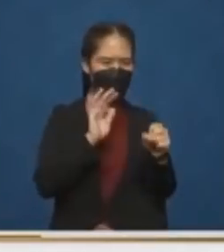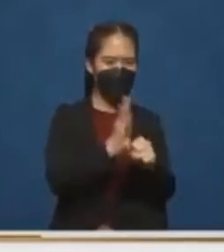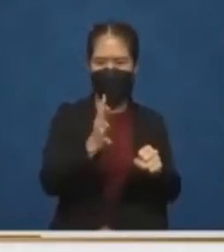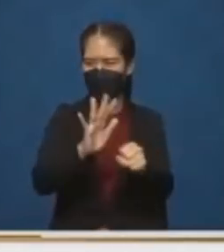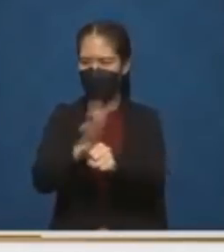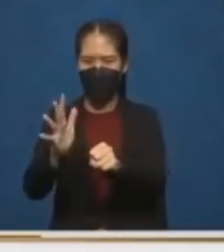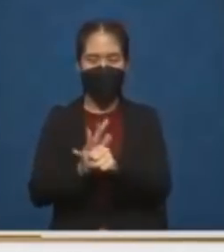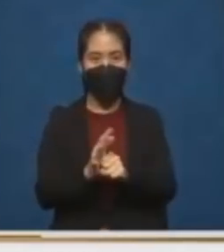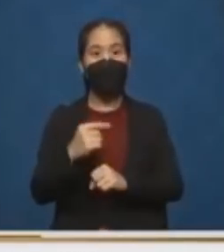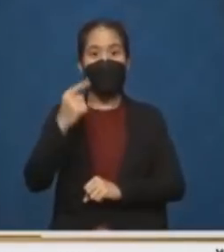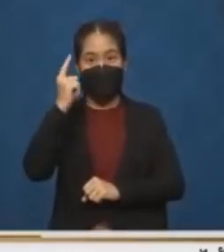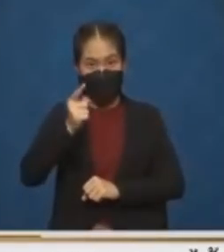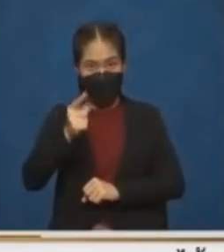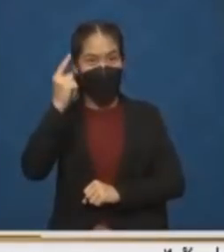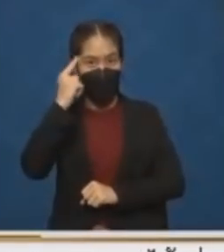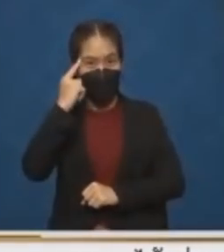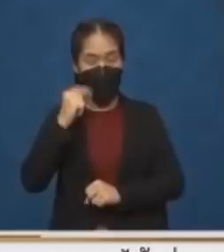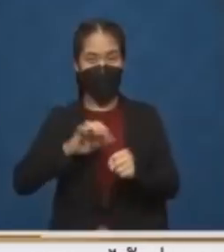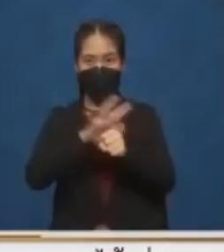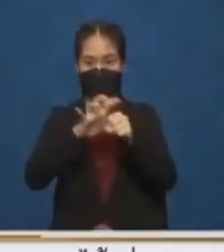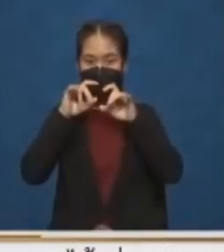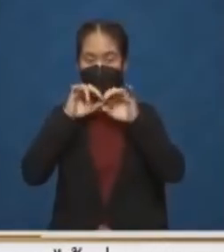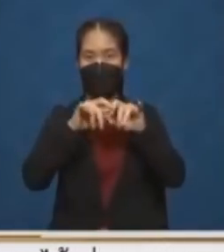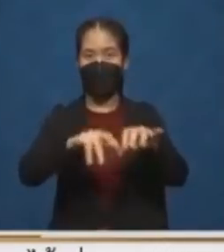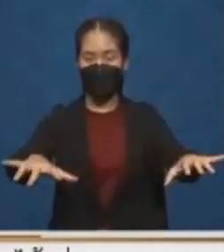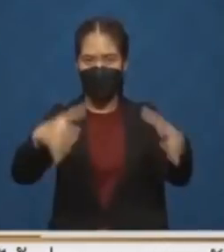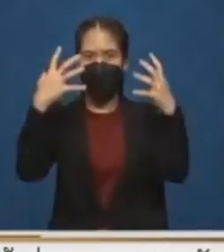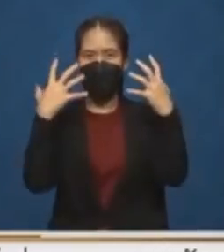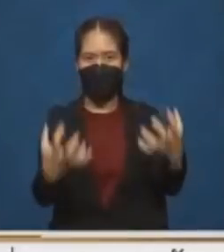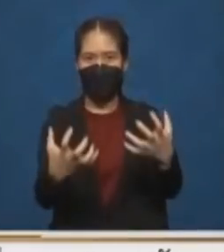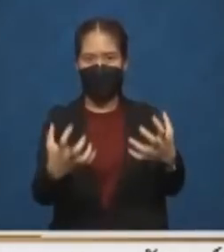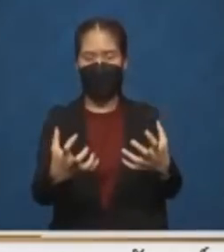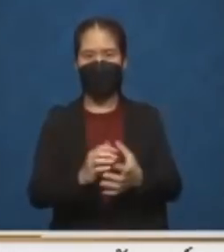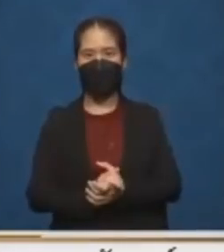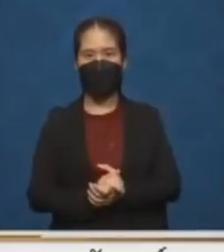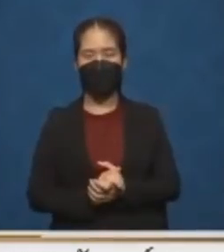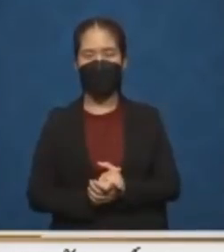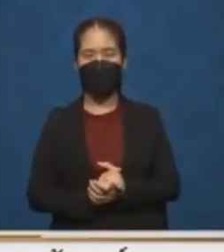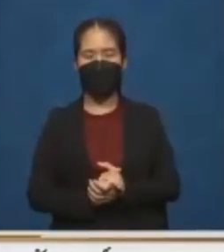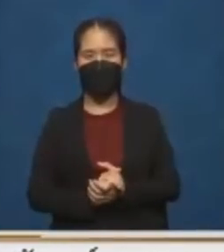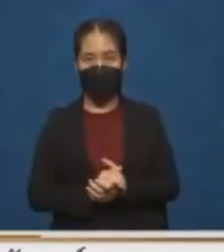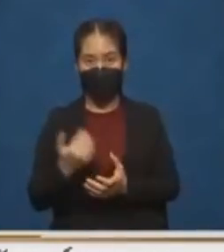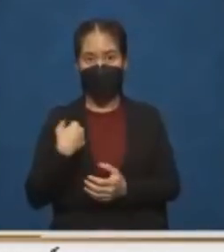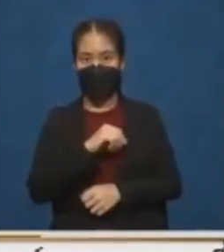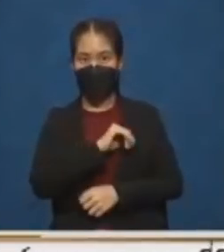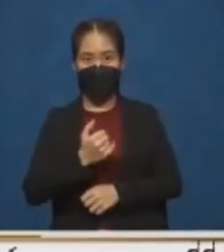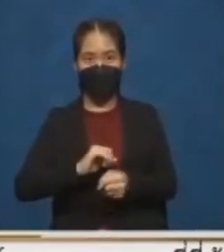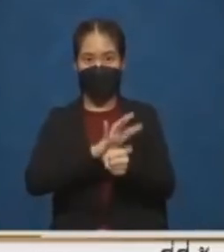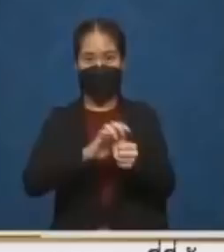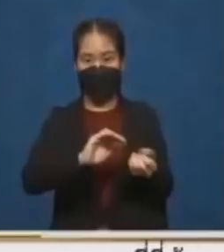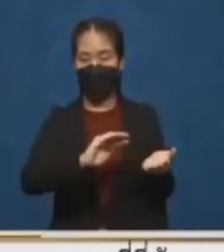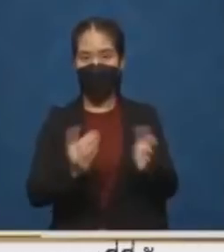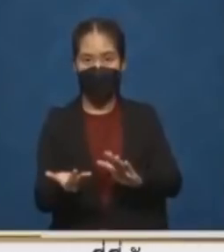ว่ามีการระบาดของวักซีนมีการระบาดของเชือไลัส์โครโ่า Safกลายผ่านแล้วท่ประฆานทเกลรครับ